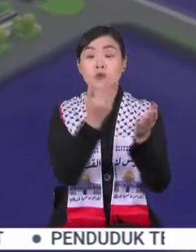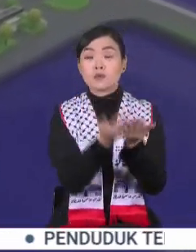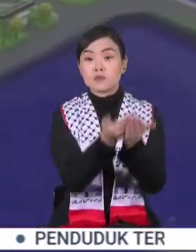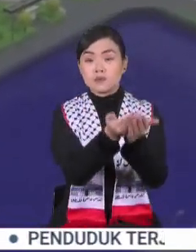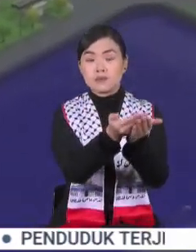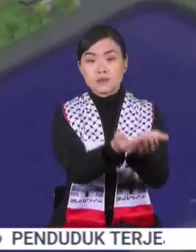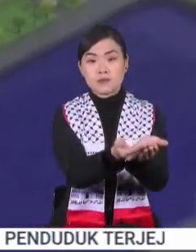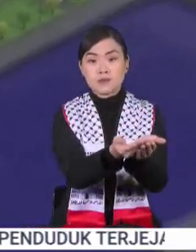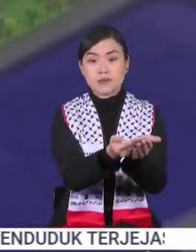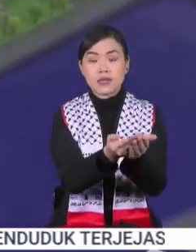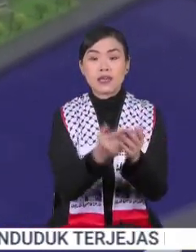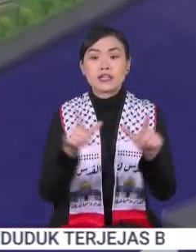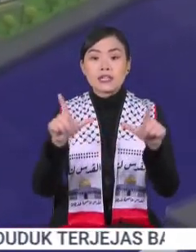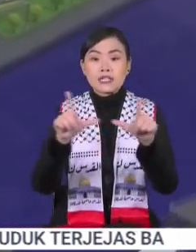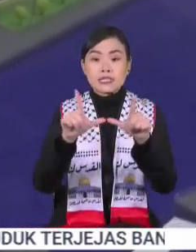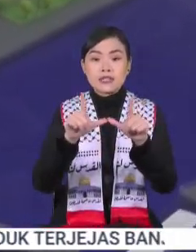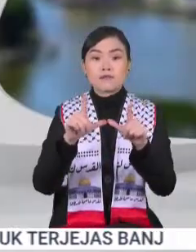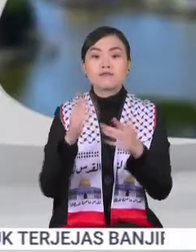lawatan